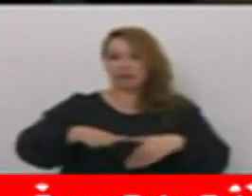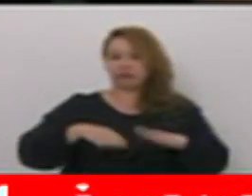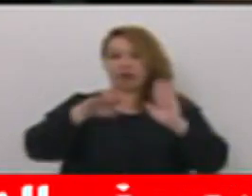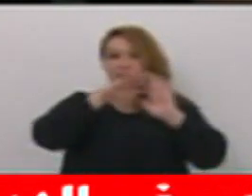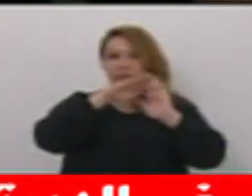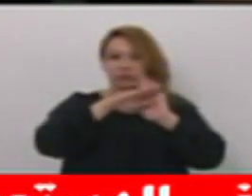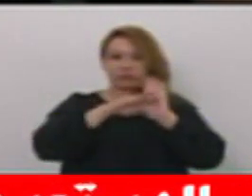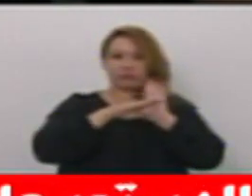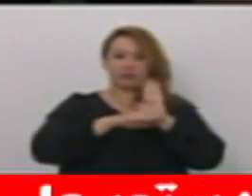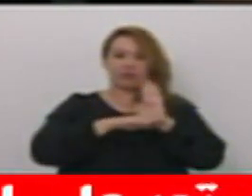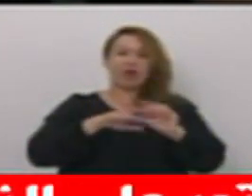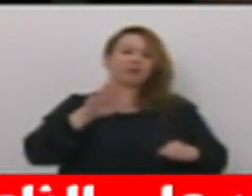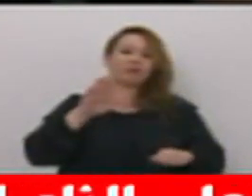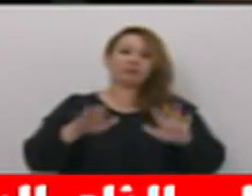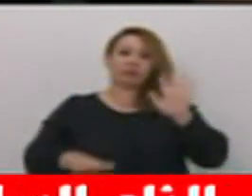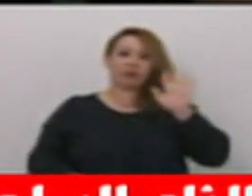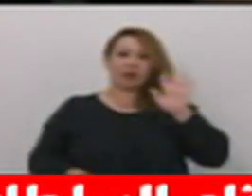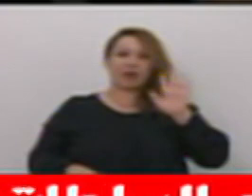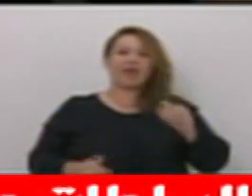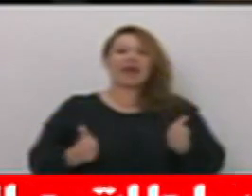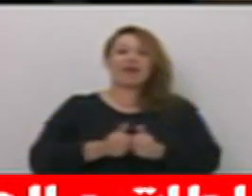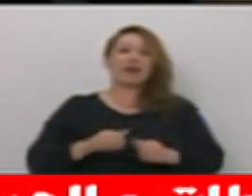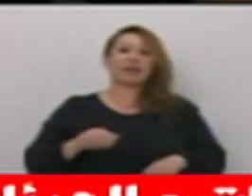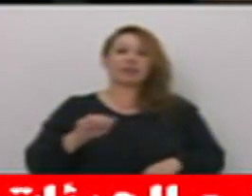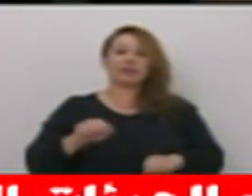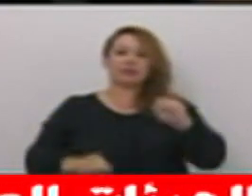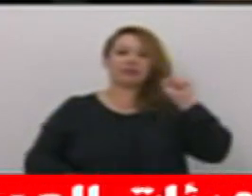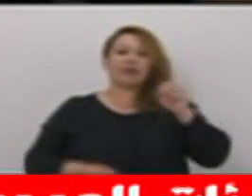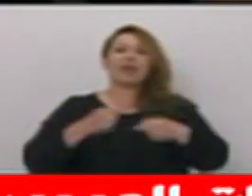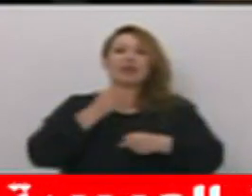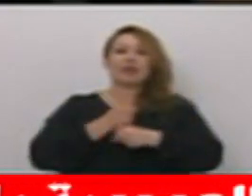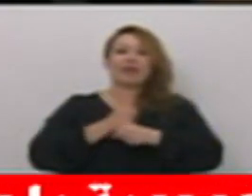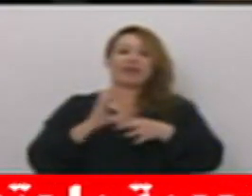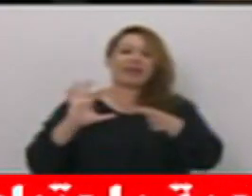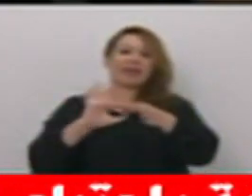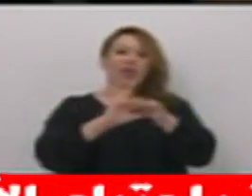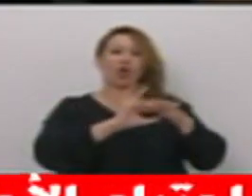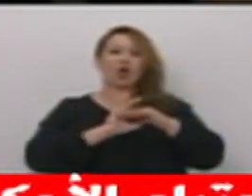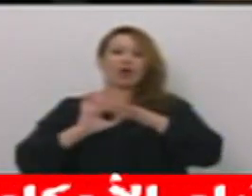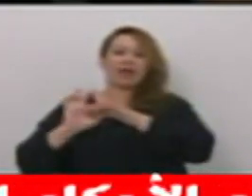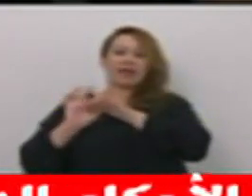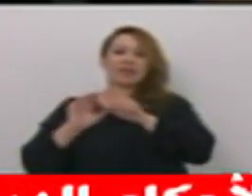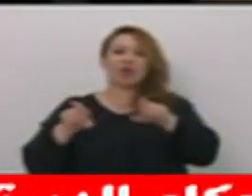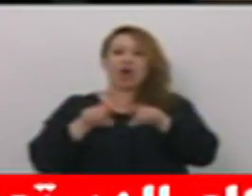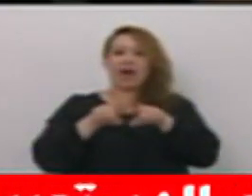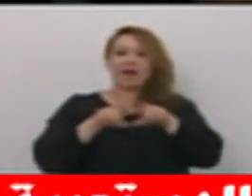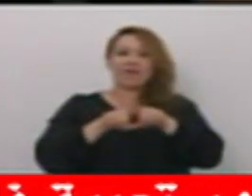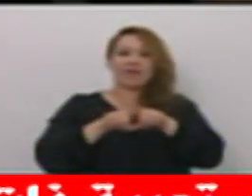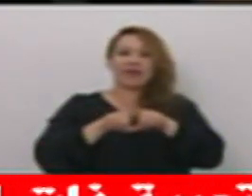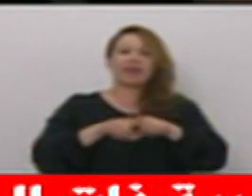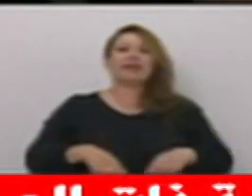المجلس الشعبي الوطني ومجلس الأمة وعملهما وكذا العلاقات الوظيفية بينهما وبين